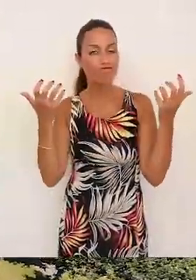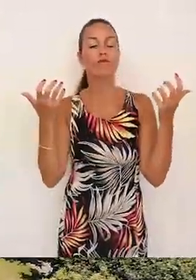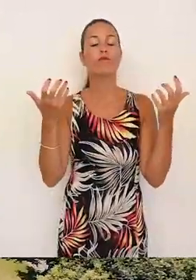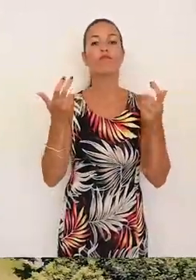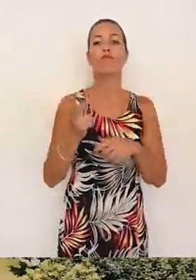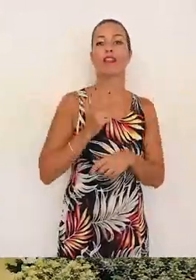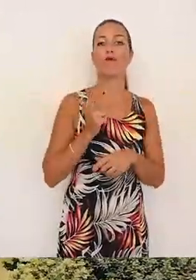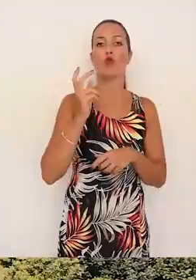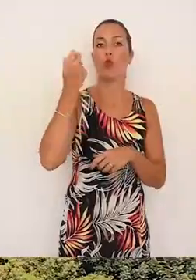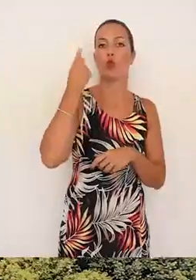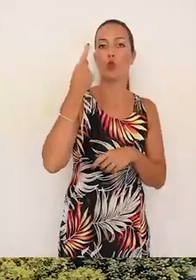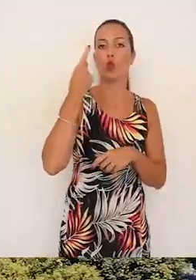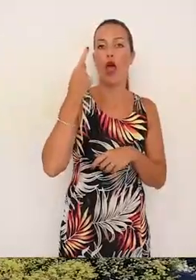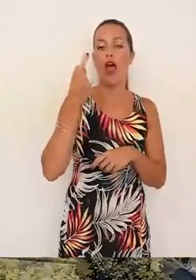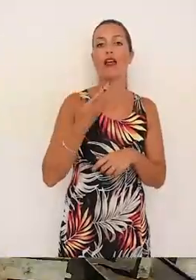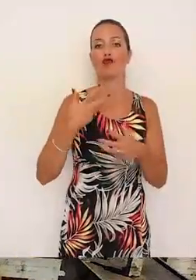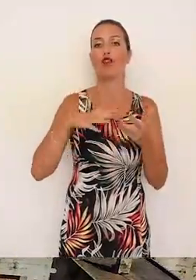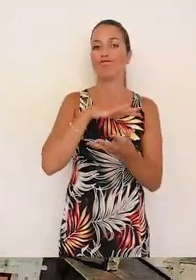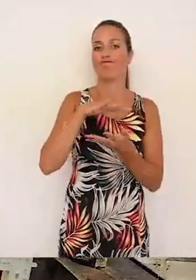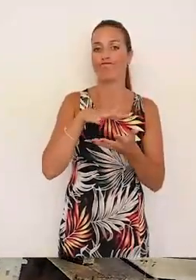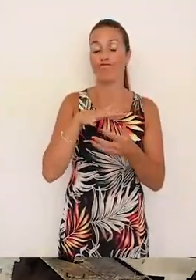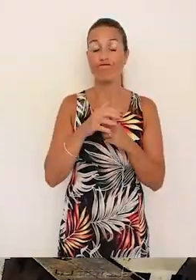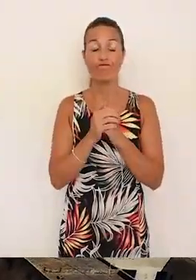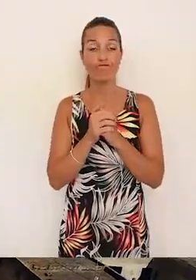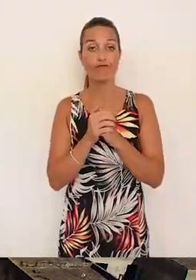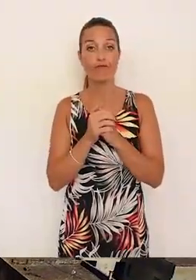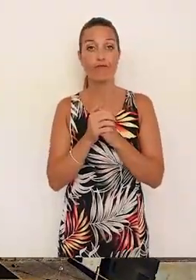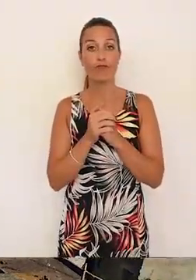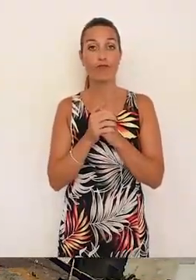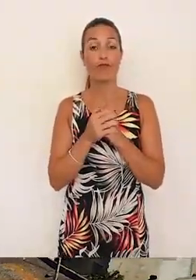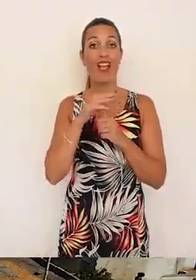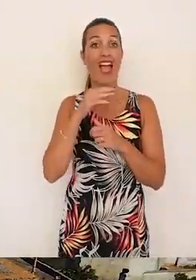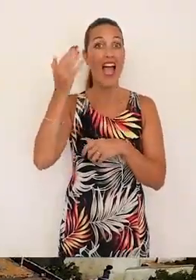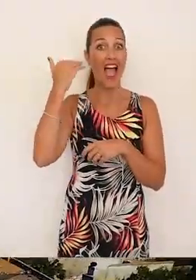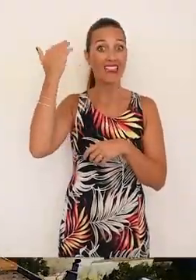del suo splendido patrimonio culturale, materiale e immateriale.